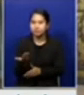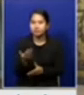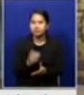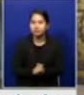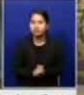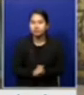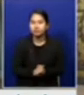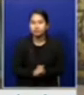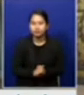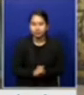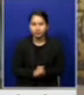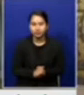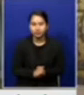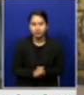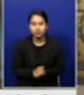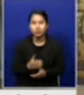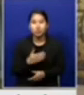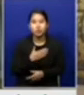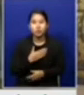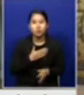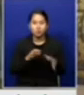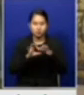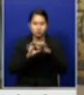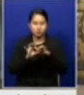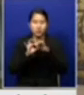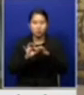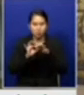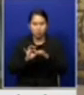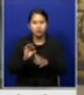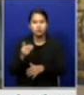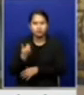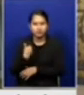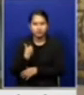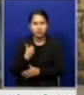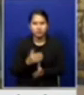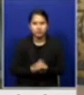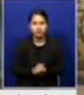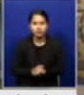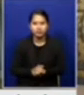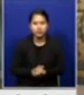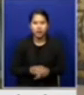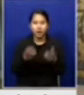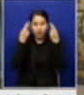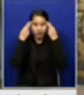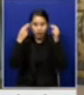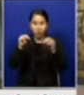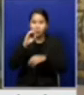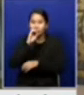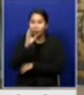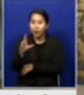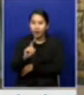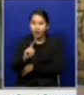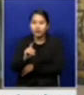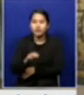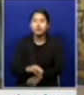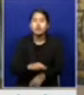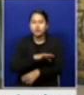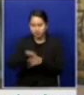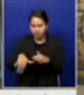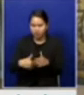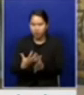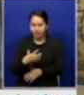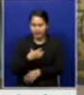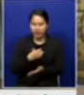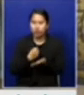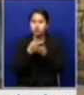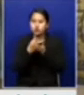งครับแน่นอนครับทุกคนท่านนายกบอกแล้วว่าทุกคนอยากจะช่วยประคับประคองให้ประเทศชาติ